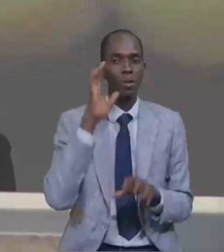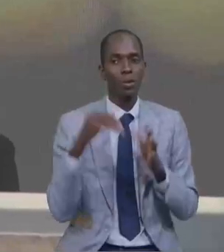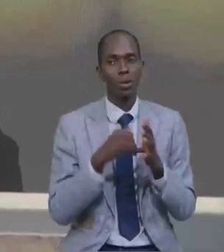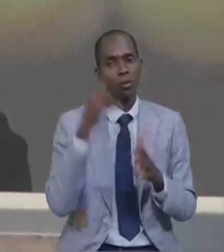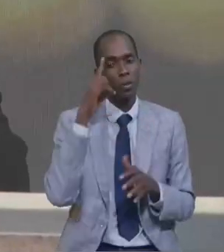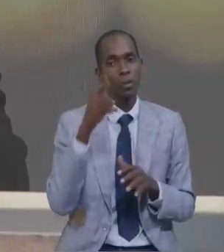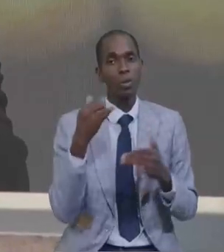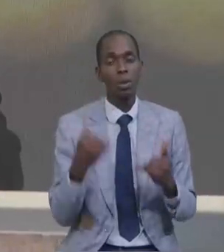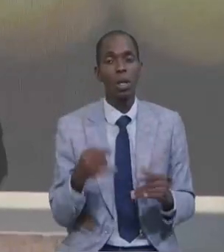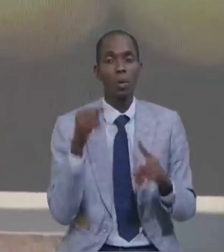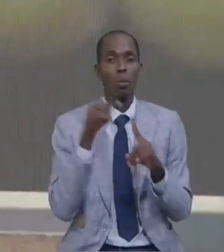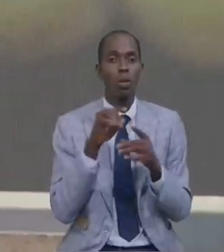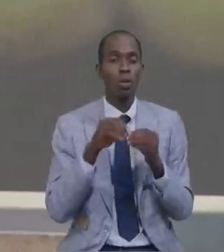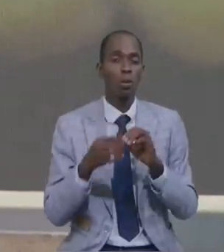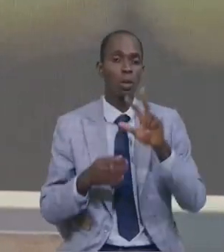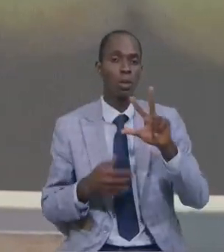Notre sœur,